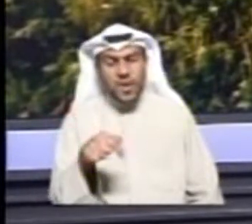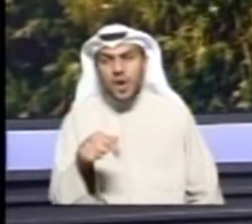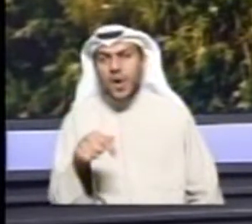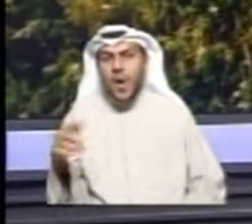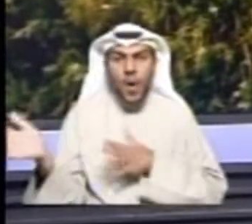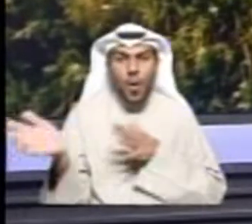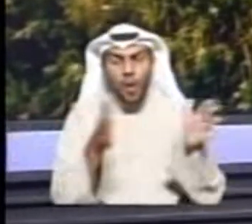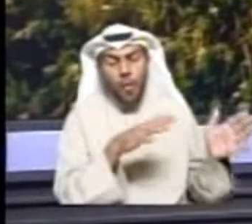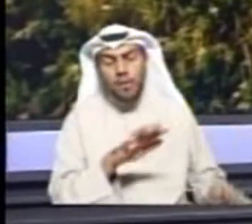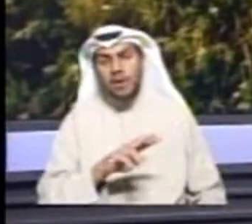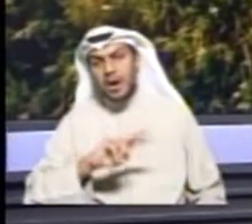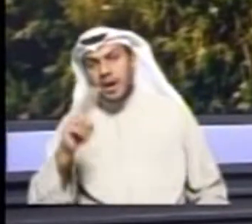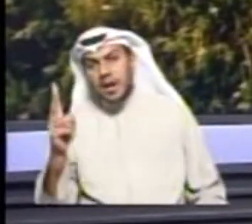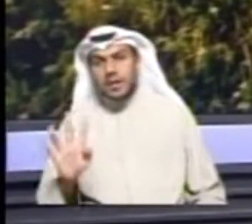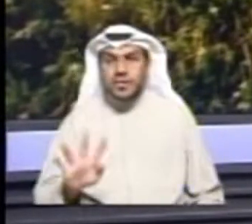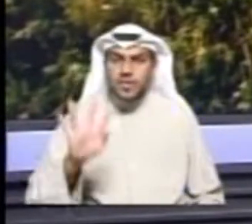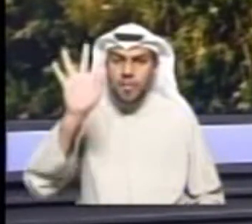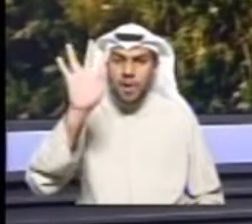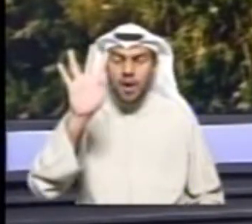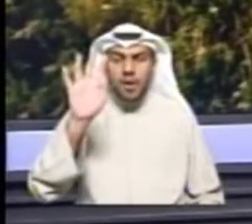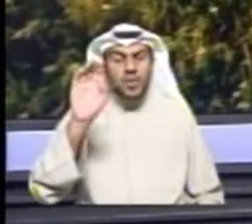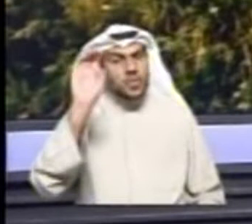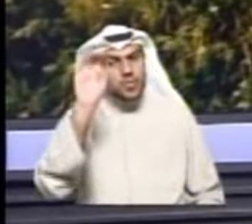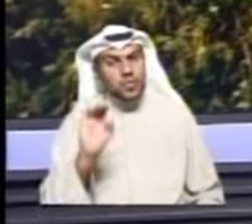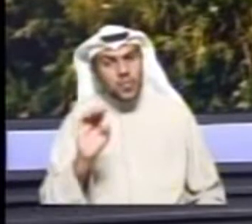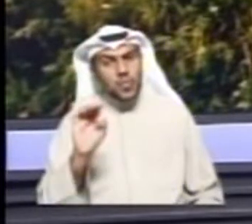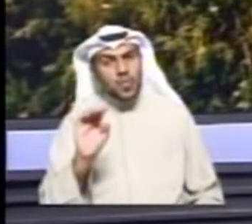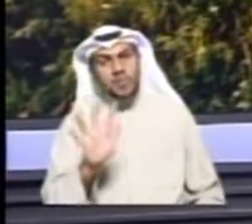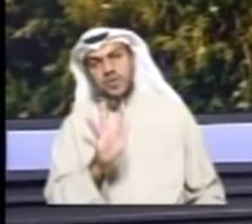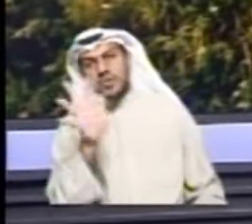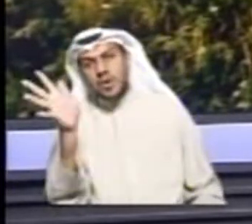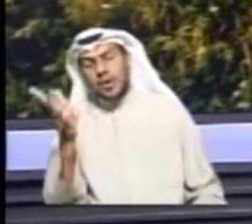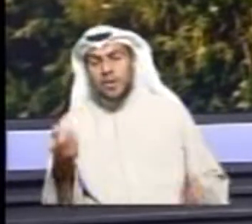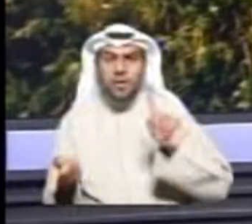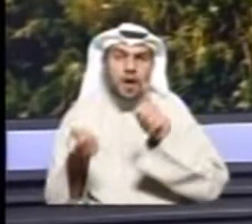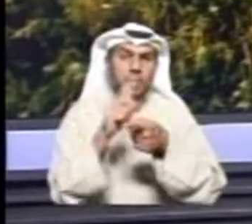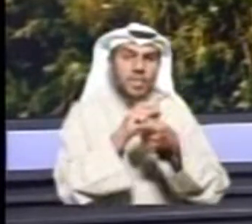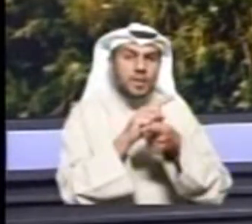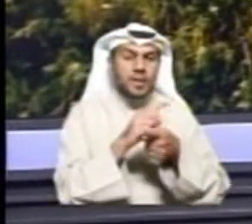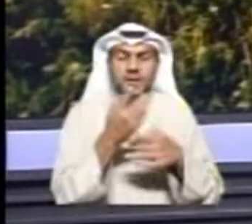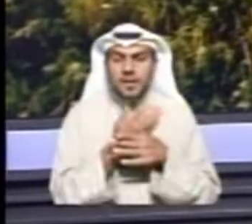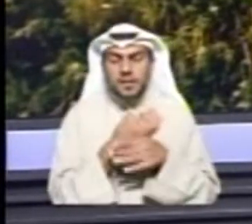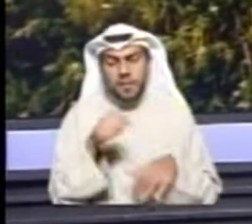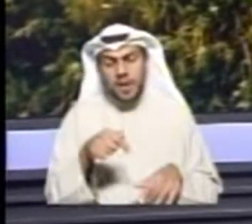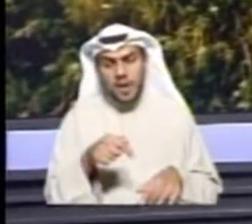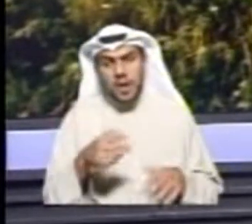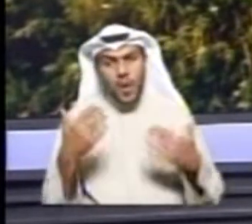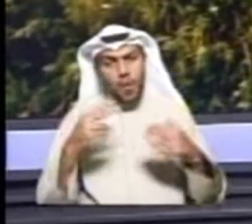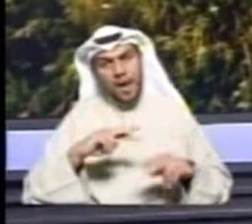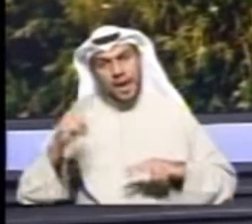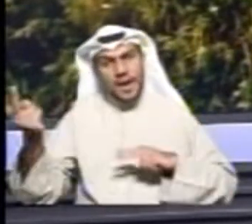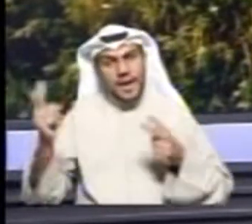الرياح لفترة طويلة ما بين الشمالية غربية وأحيانا إلى جنوبية شرقية، وذلك لأنها فترة انتقالية فصلية.